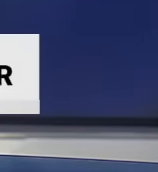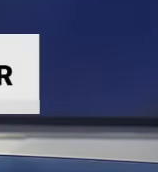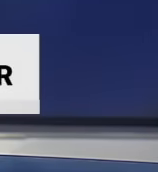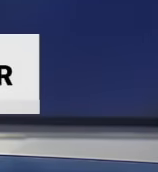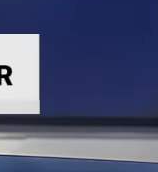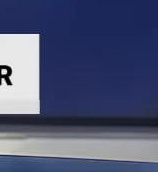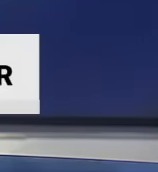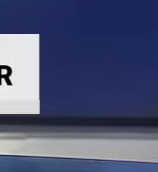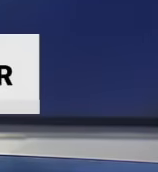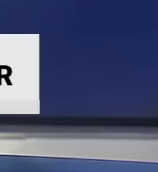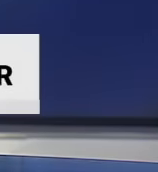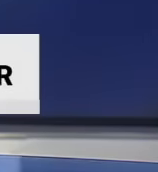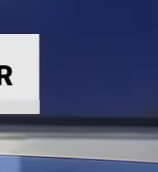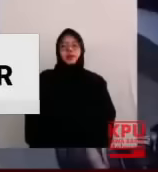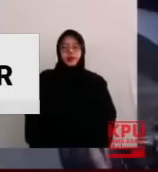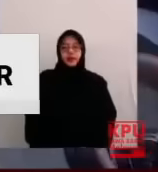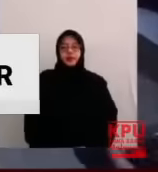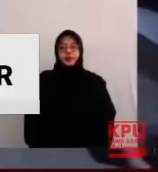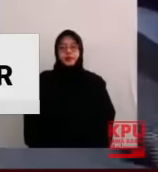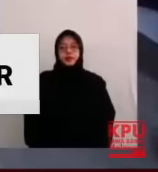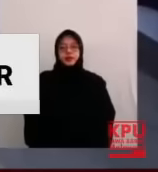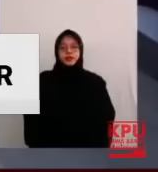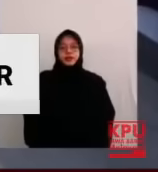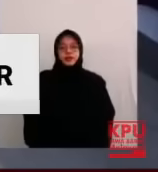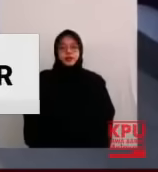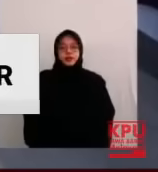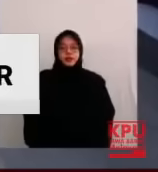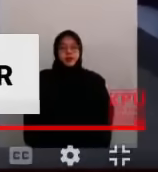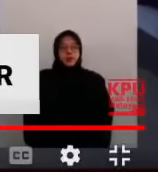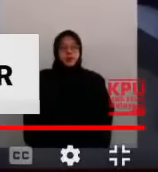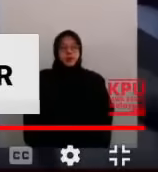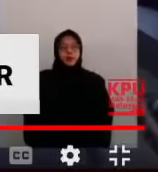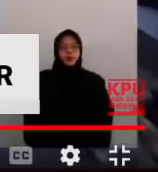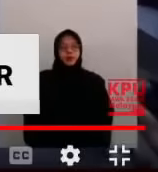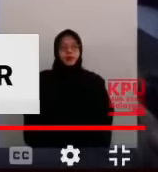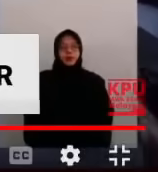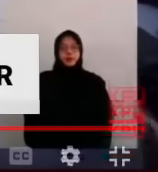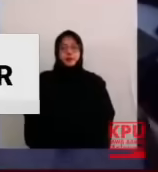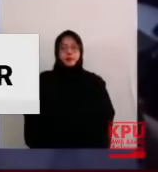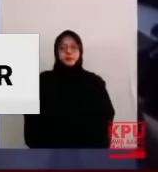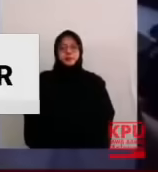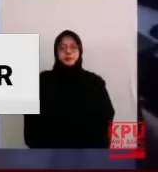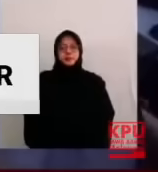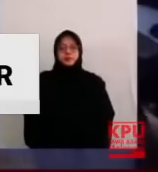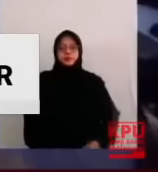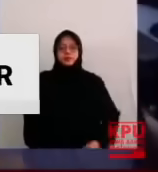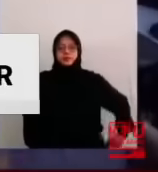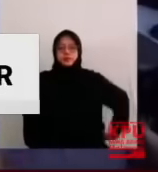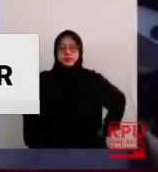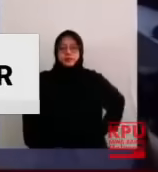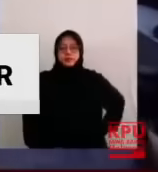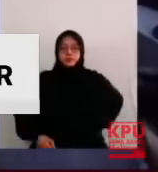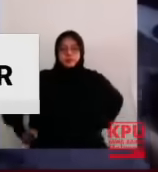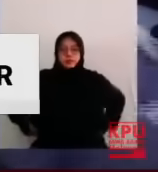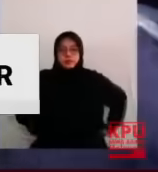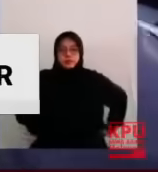untuk menuju ke KPU Jawa Barat Kami akan mencoba kembali menyaksikanak Bagaimana suasana terkini di KPU